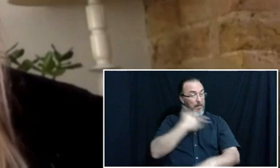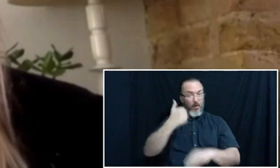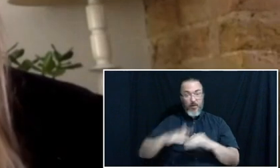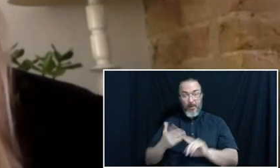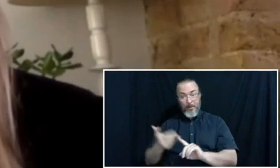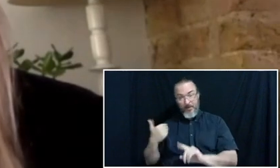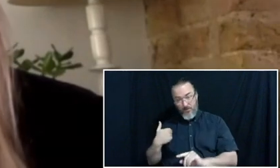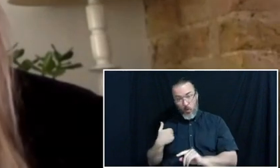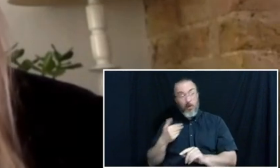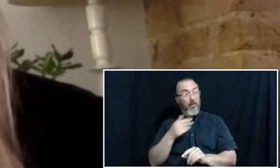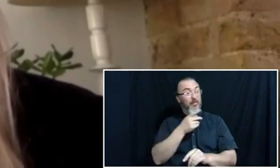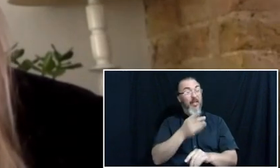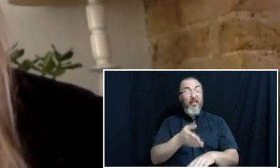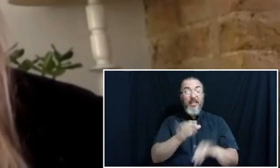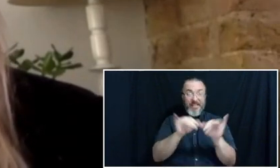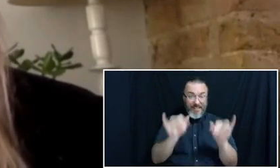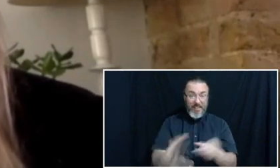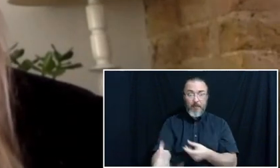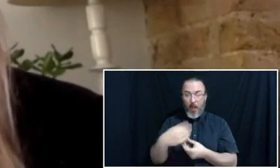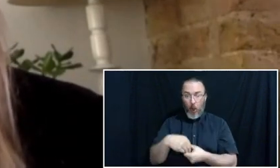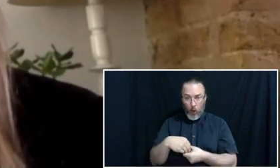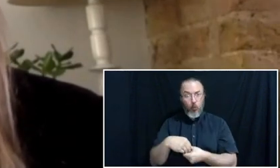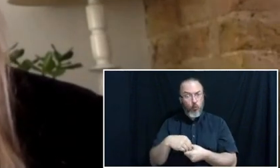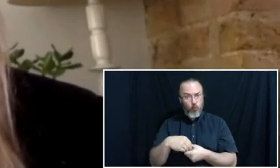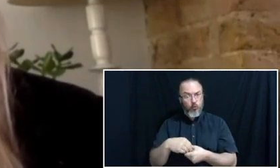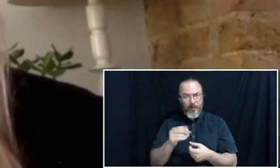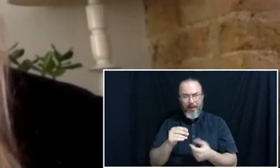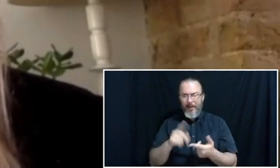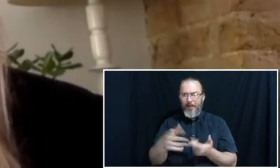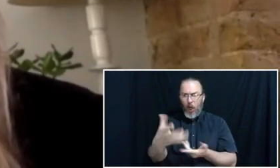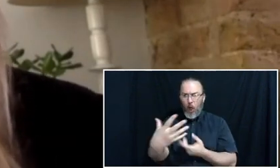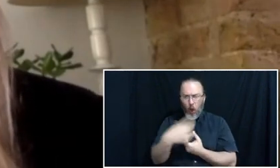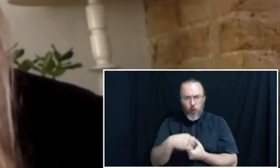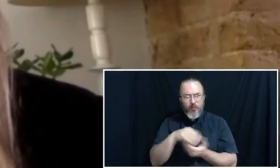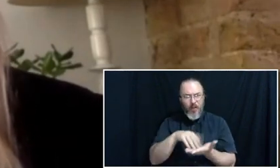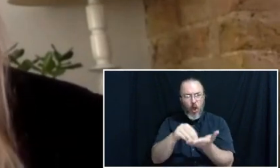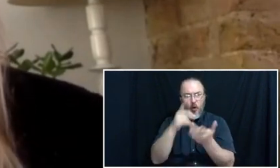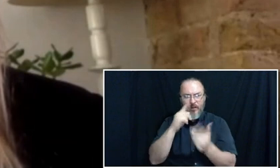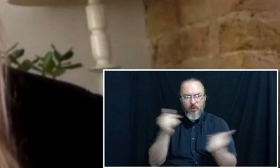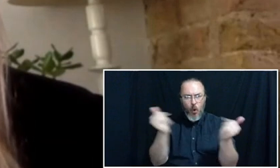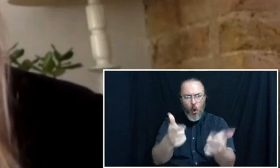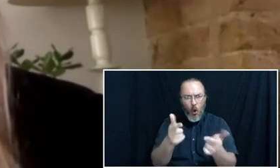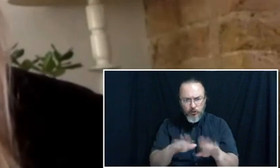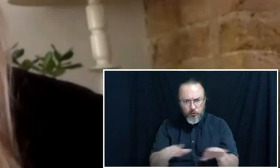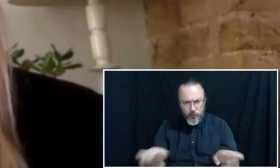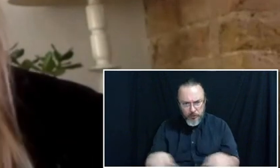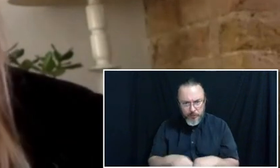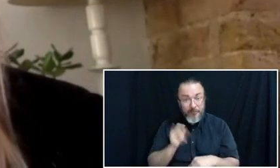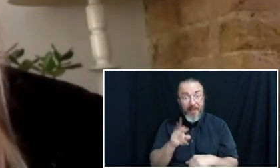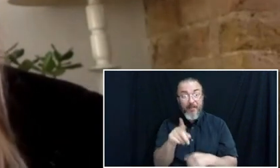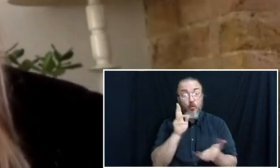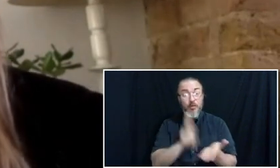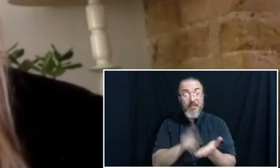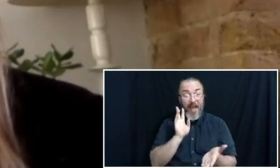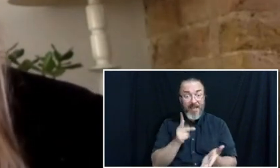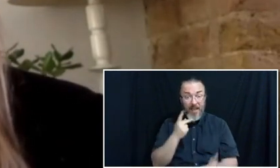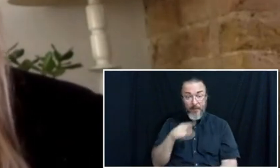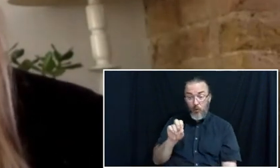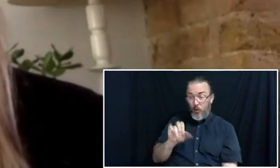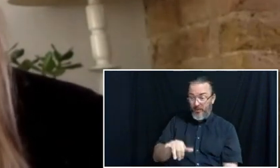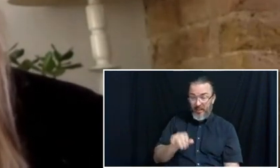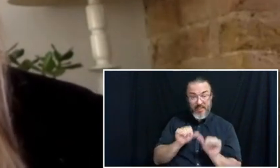soient reconstruits pour prendre l'inclusion plus au sérieux et pour que tous les élèves puissent apprendre dans la